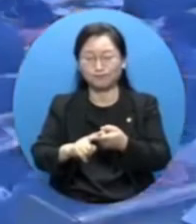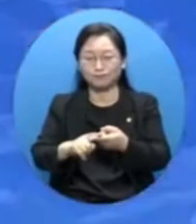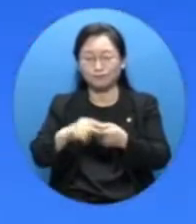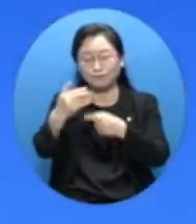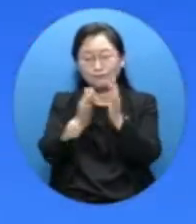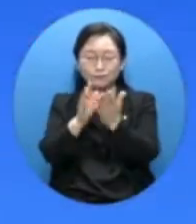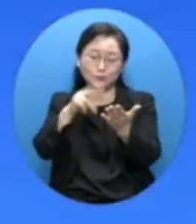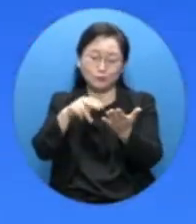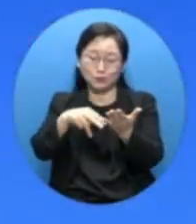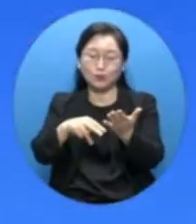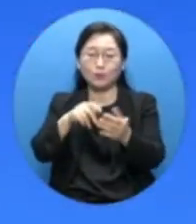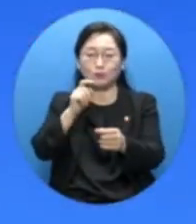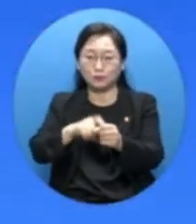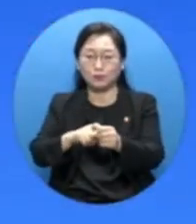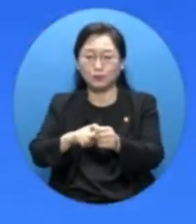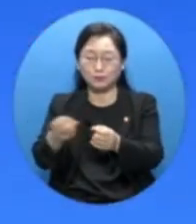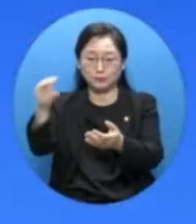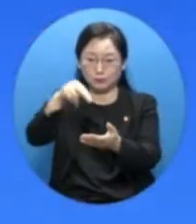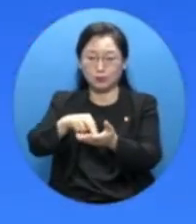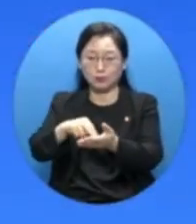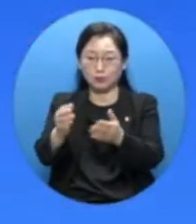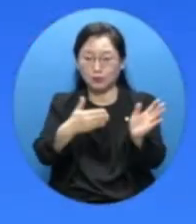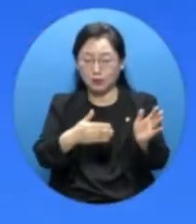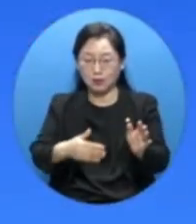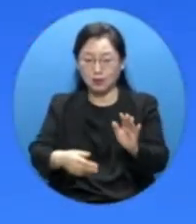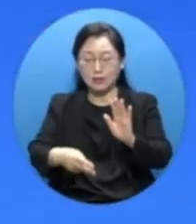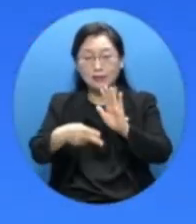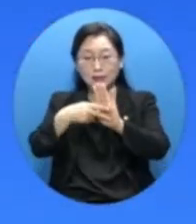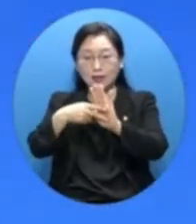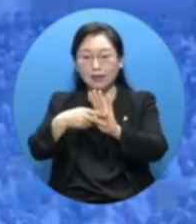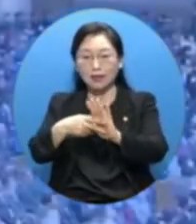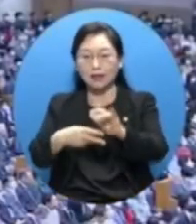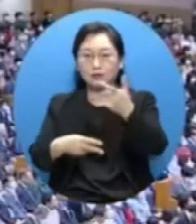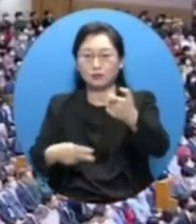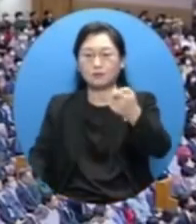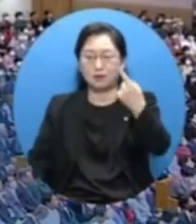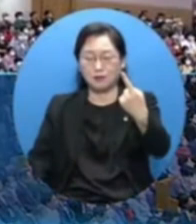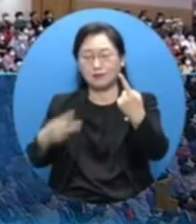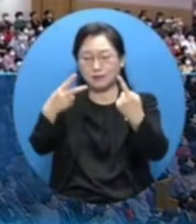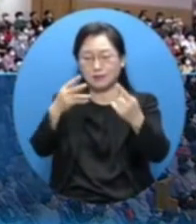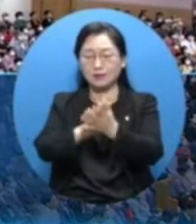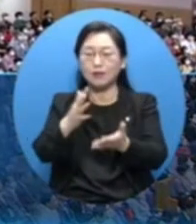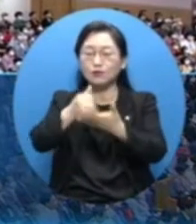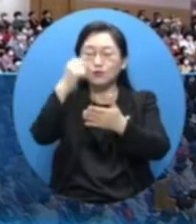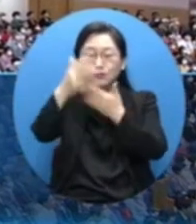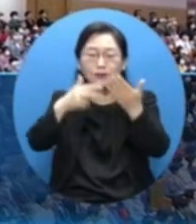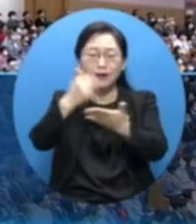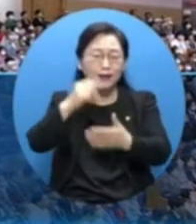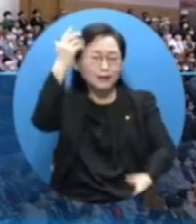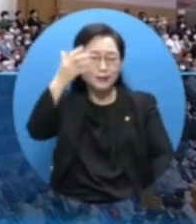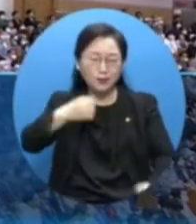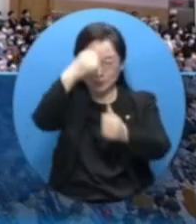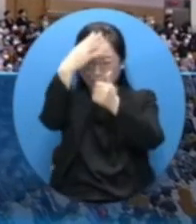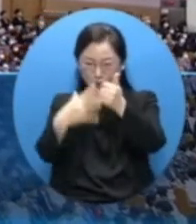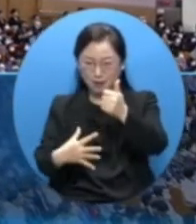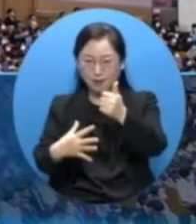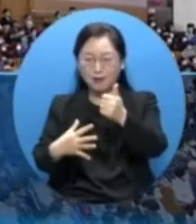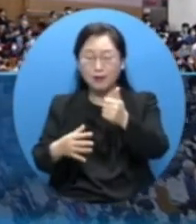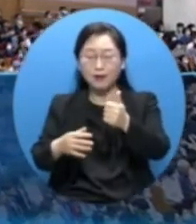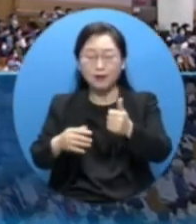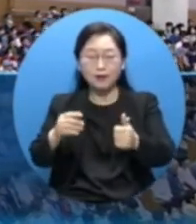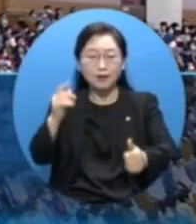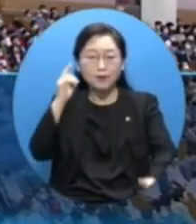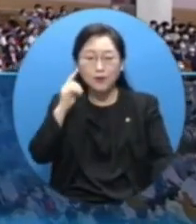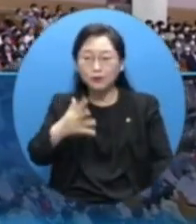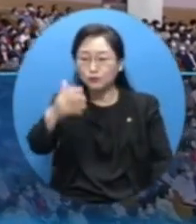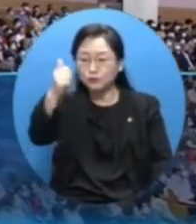회당에 서셔서 이사야의 말씀을 전하셨는데 이사야 61장 1절 2절입니다. 주 야훼 영이 내게 내리셨으니 이는